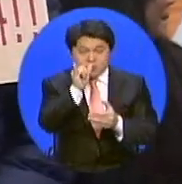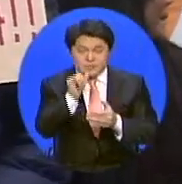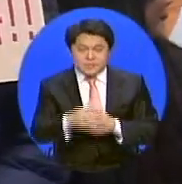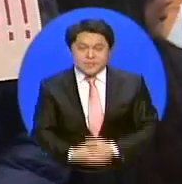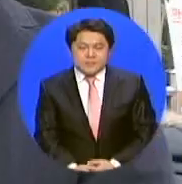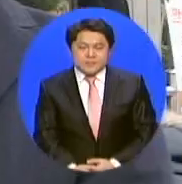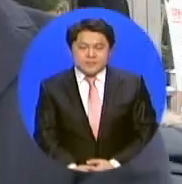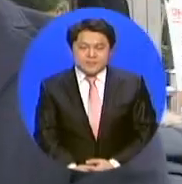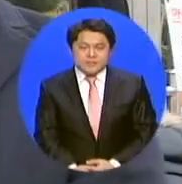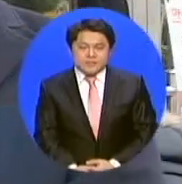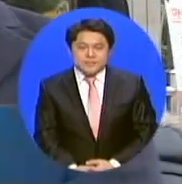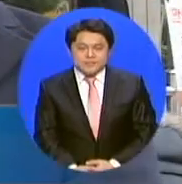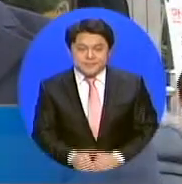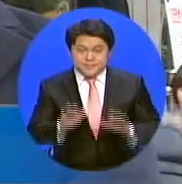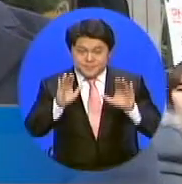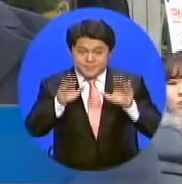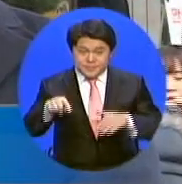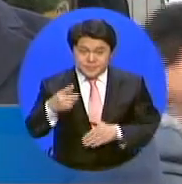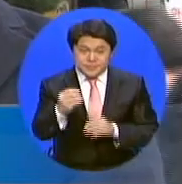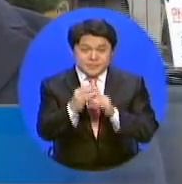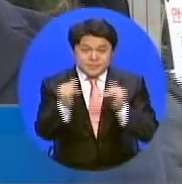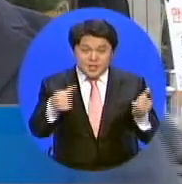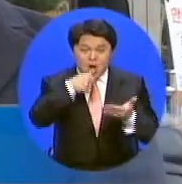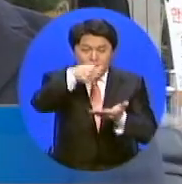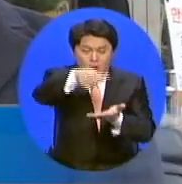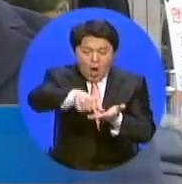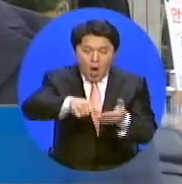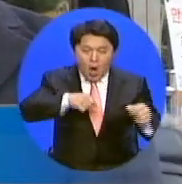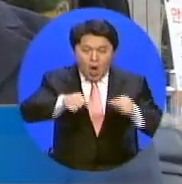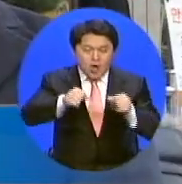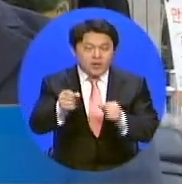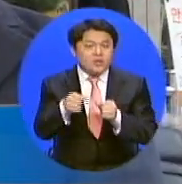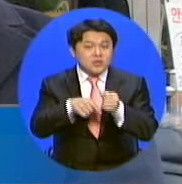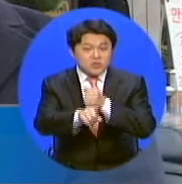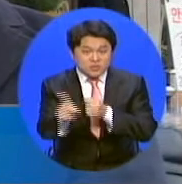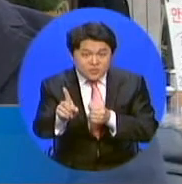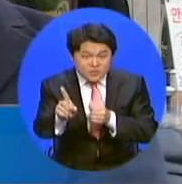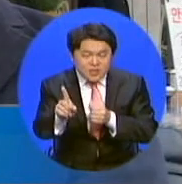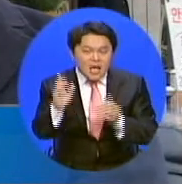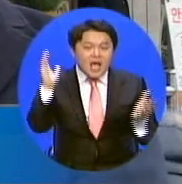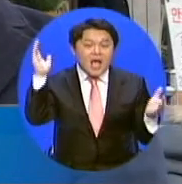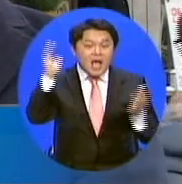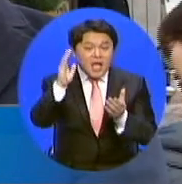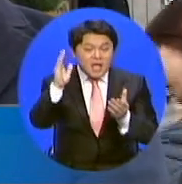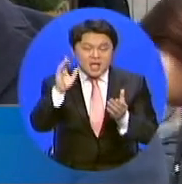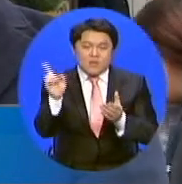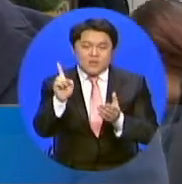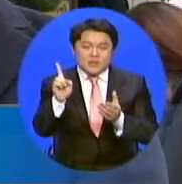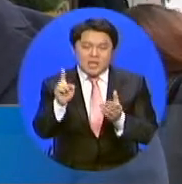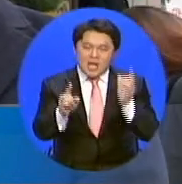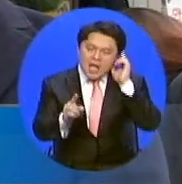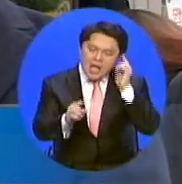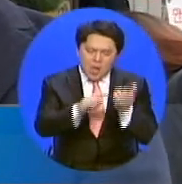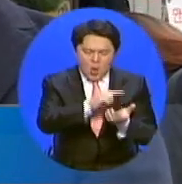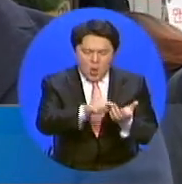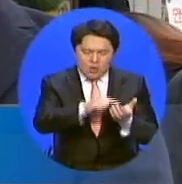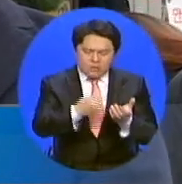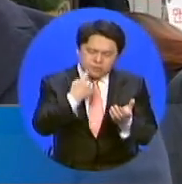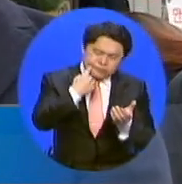나타났습니다. 이번 100만인 서명운동하게 된 계기는 학생들이 스마트폰 중독에 심각하기